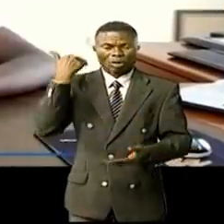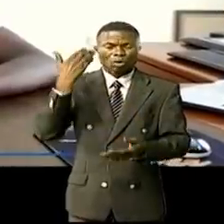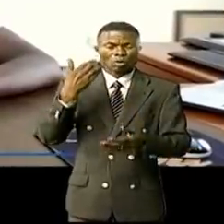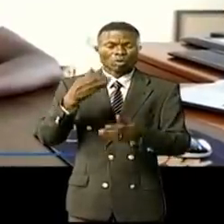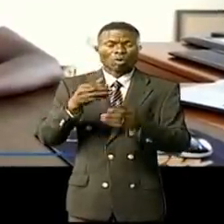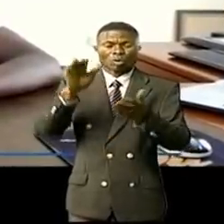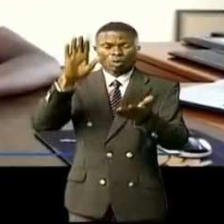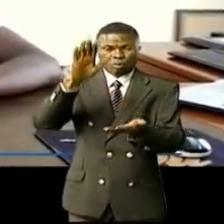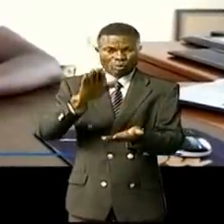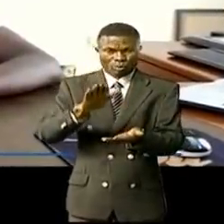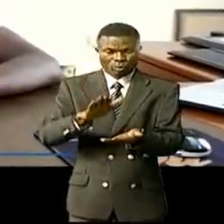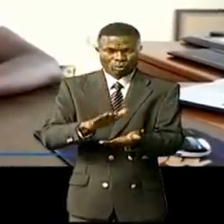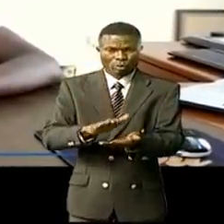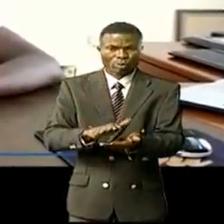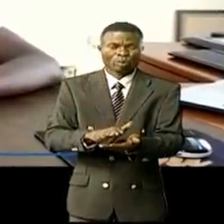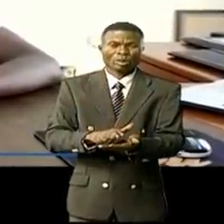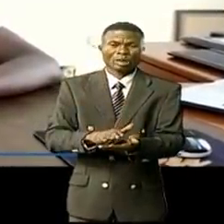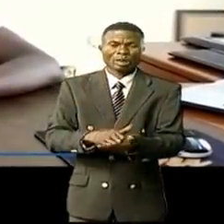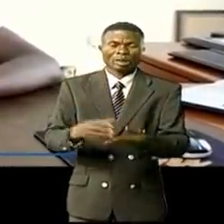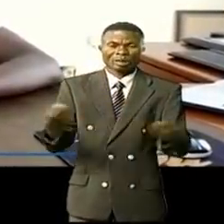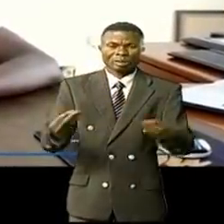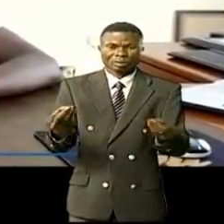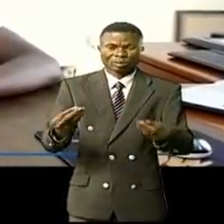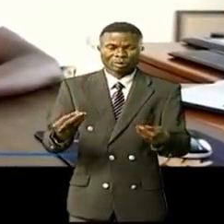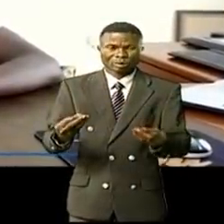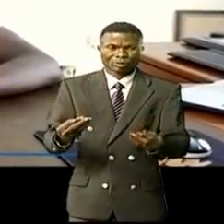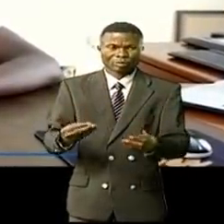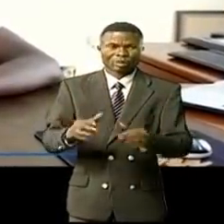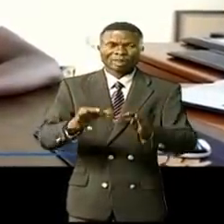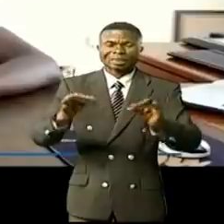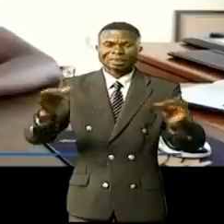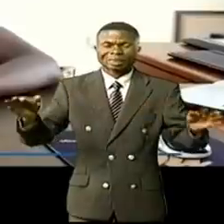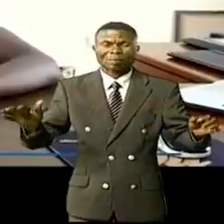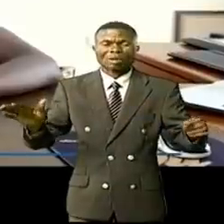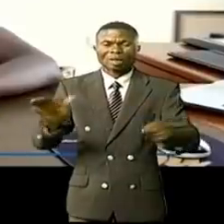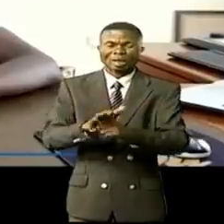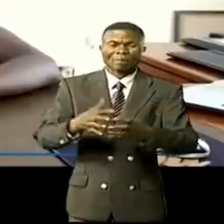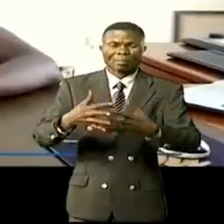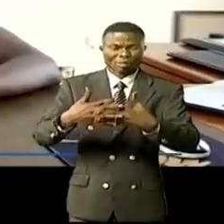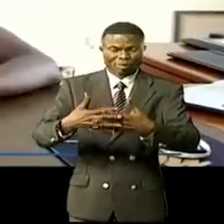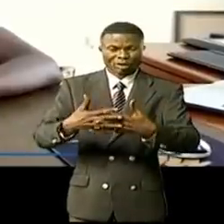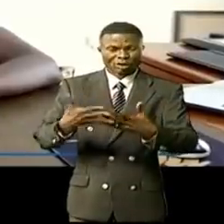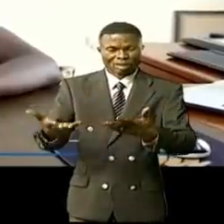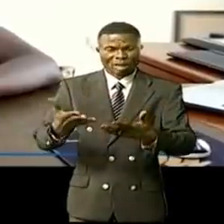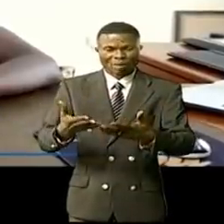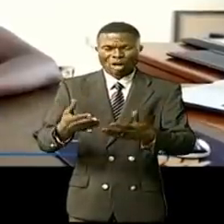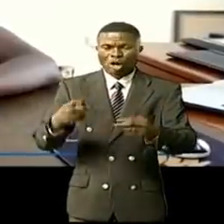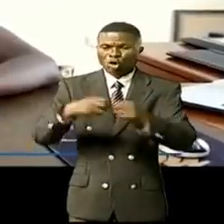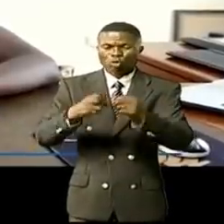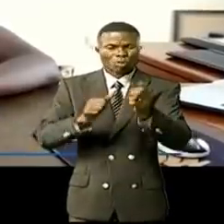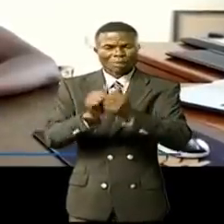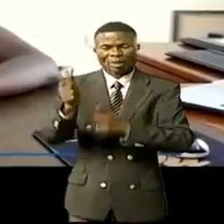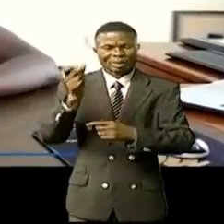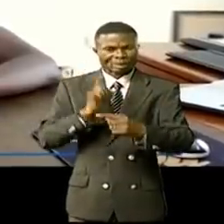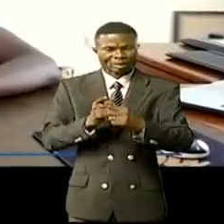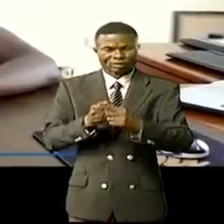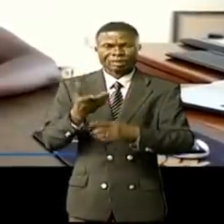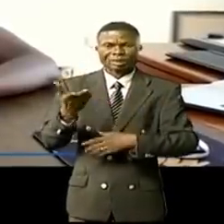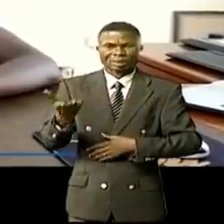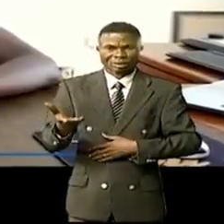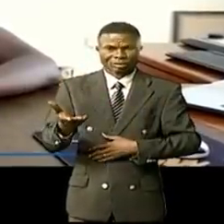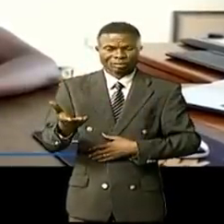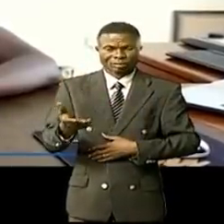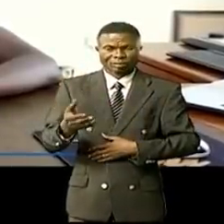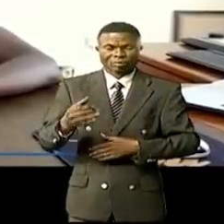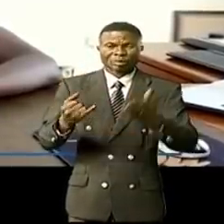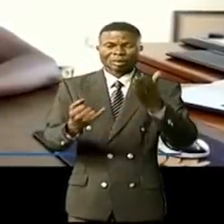Et c'est ce que vous voyez la gêne hein, dans l'alimentation de l'énergie électrique sur la ville de Kinshasa. Mais les